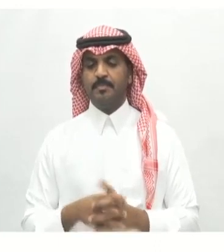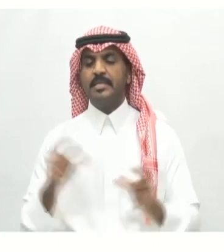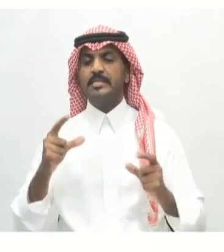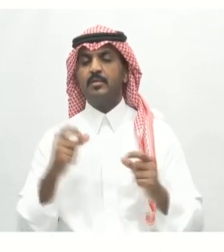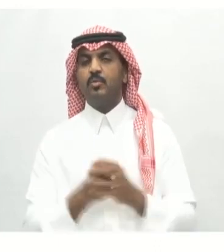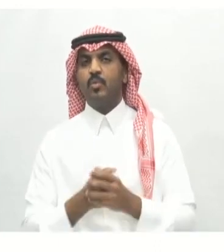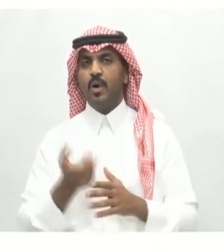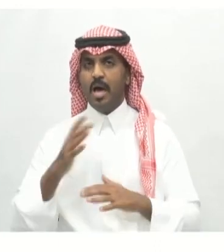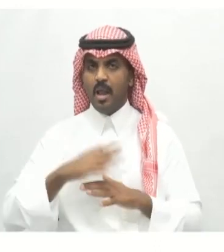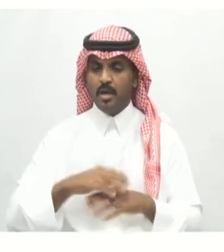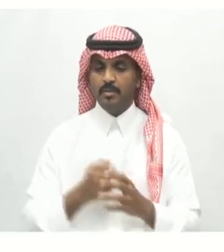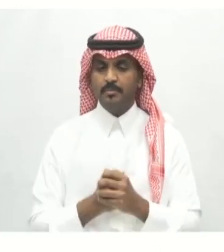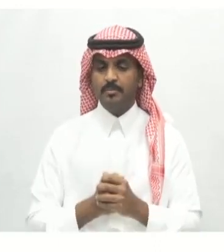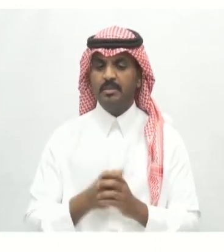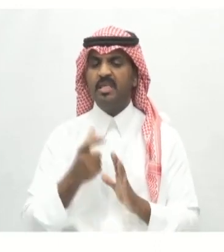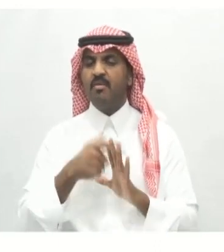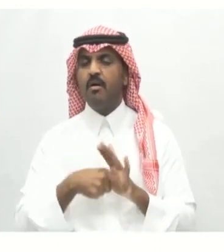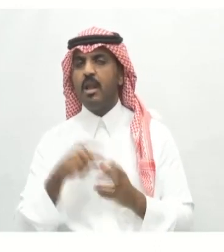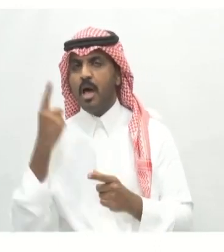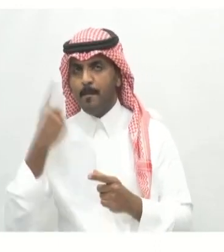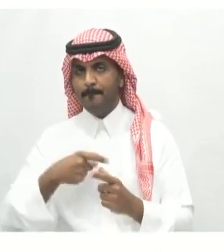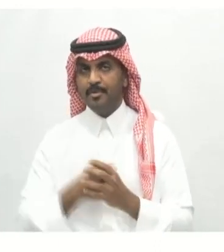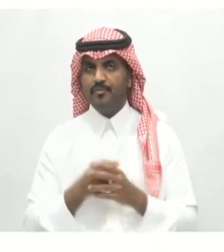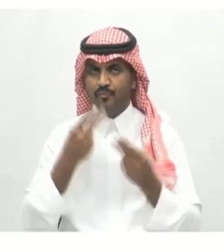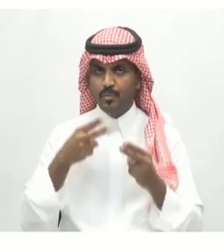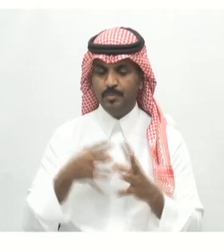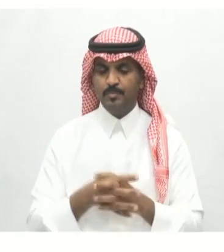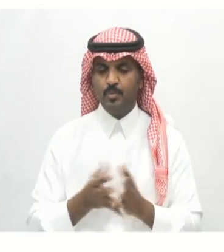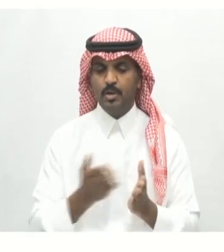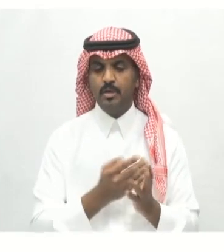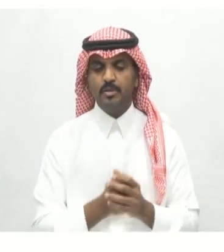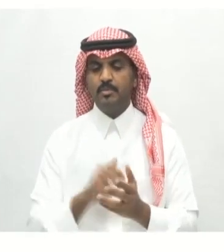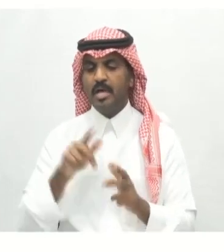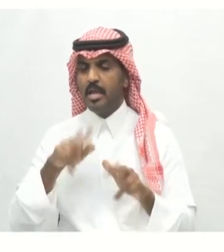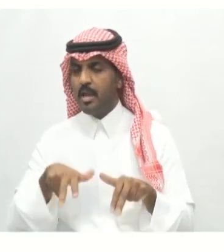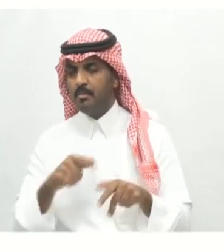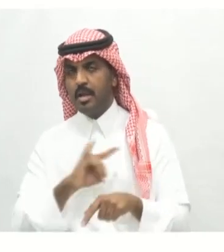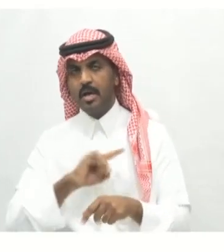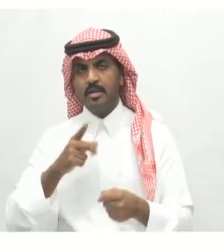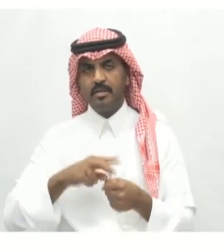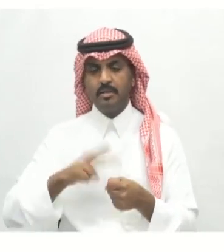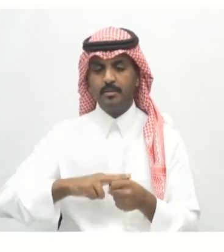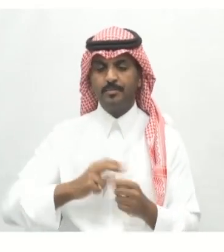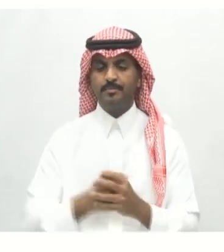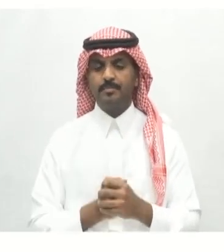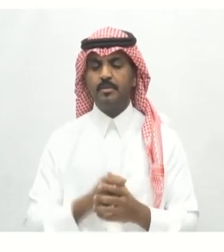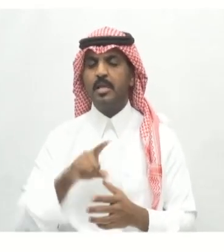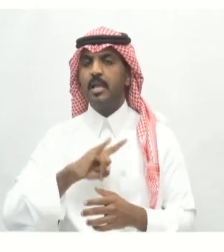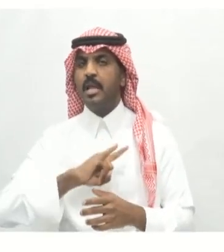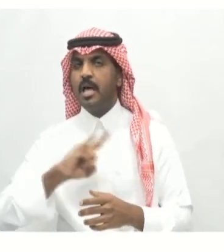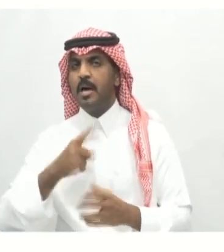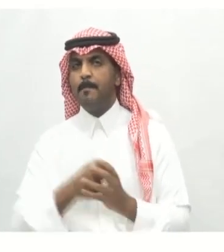تستدل على اقتضاء الامر الفوريه وان تثبتوا ان الامر لا يقتد التكرار الا